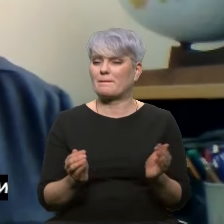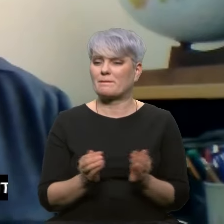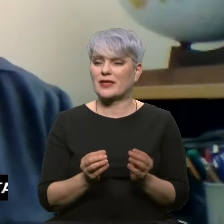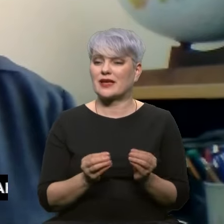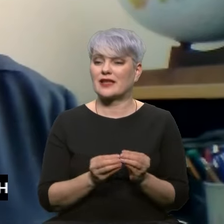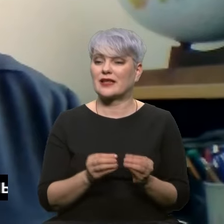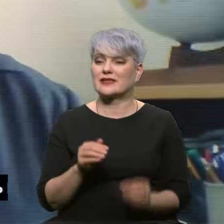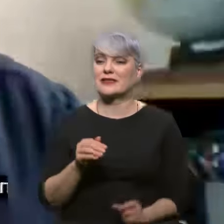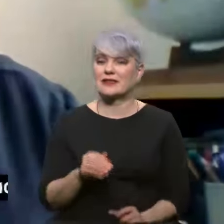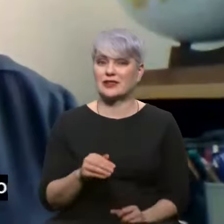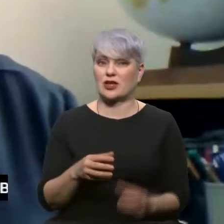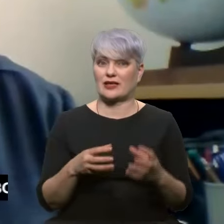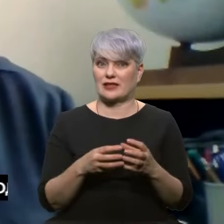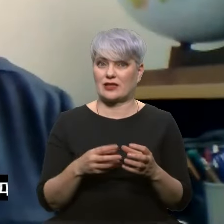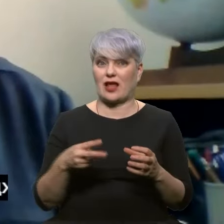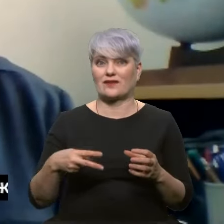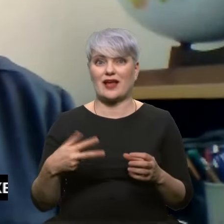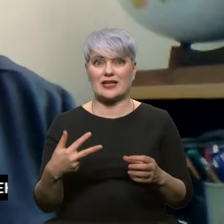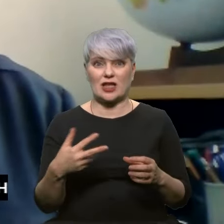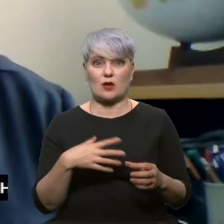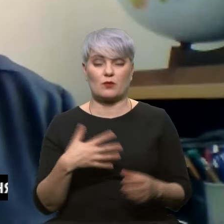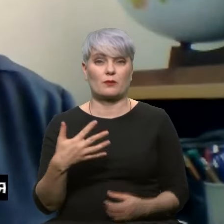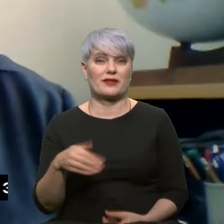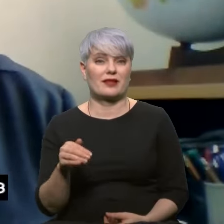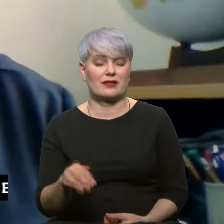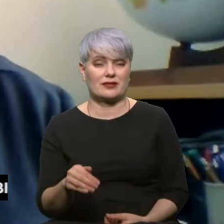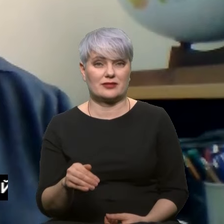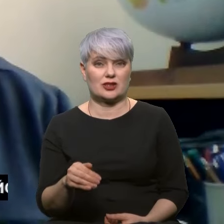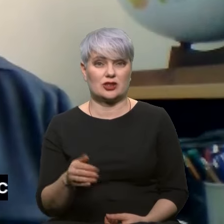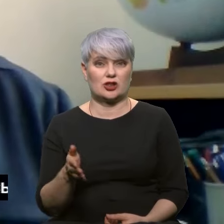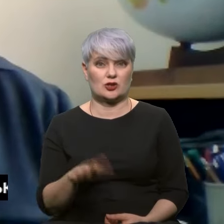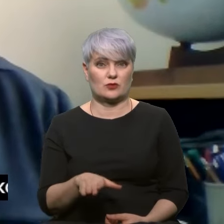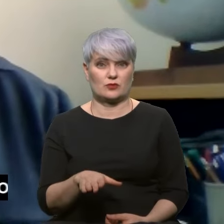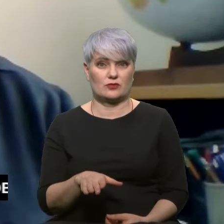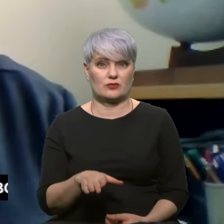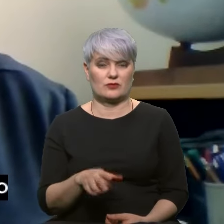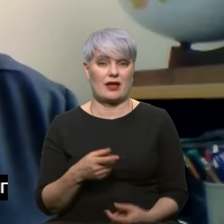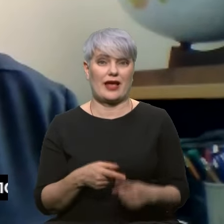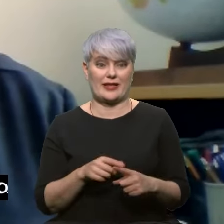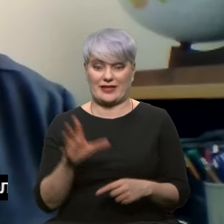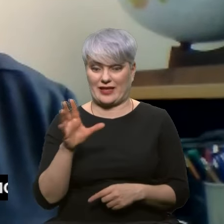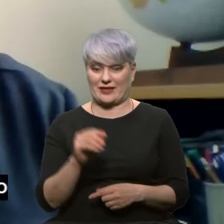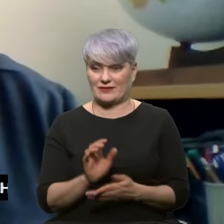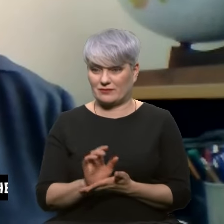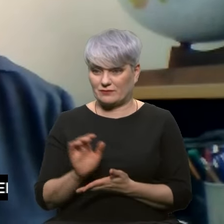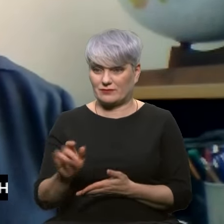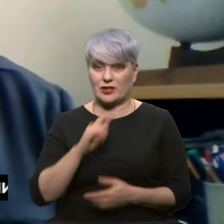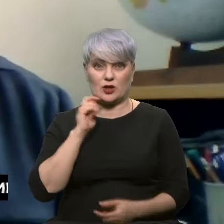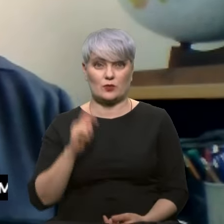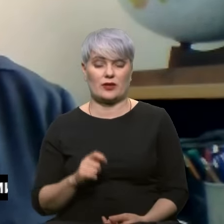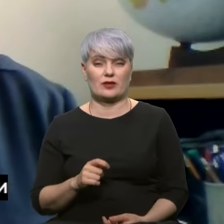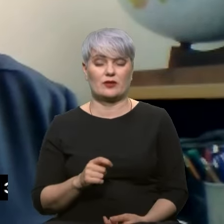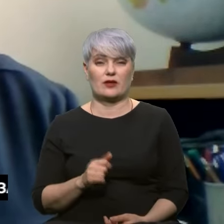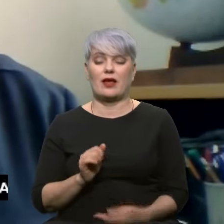10 тисяч снарядів 23-го, ще було 50 тисяч штук. І все це йшло в Україну.